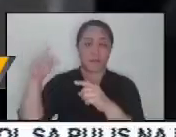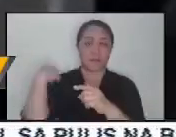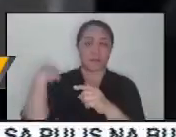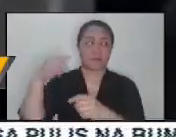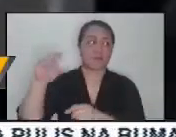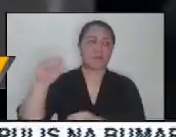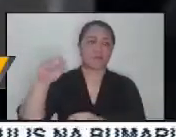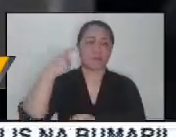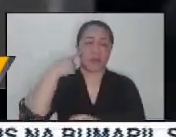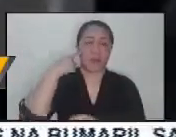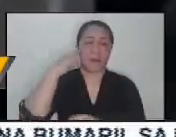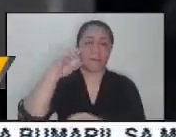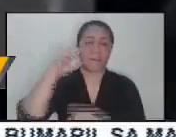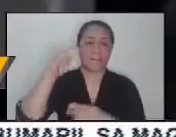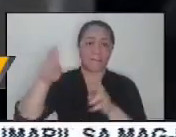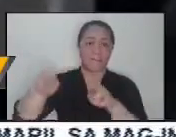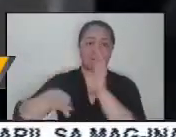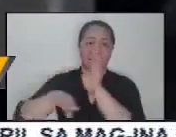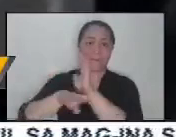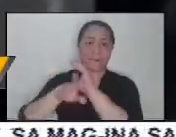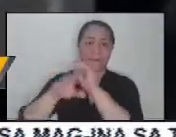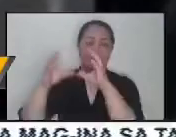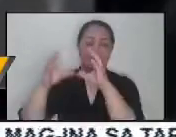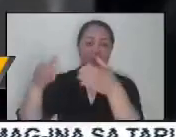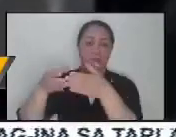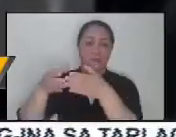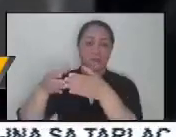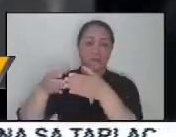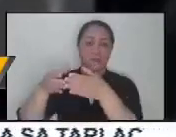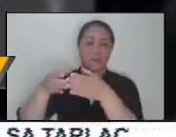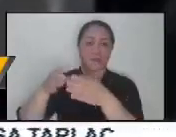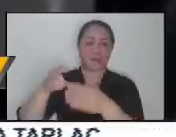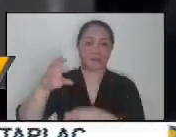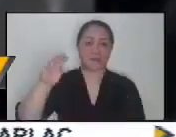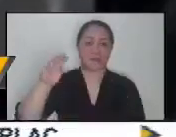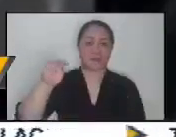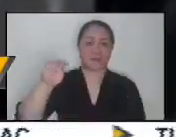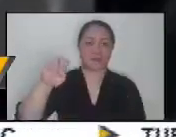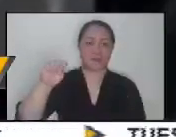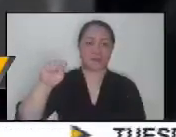Shell. Ito na ang pang-pitong linggo na tumaas ang presyo ng diesel